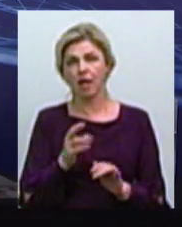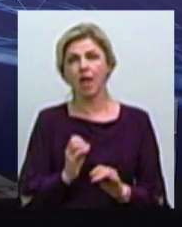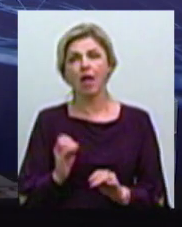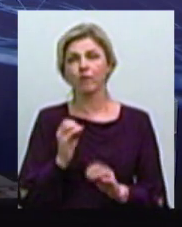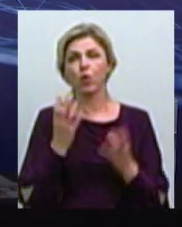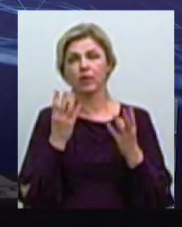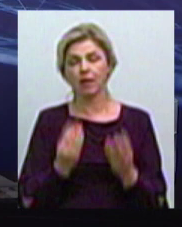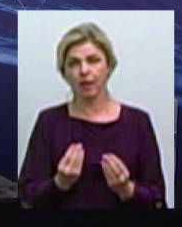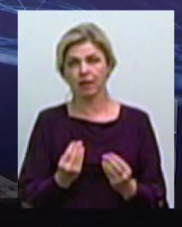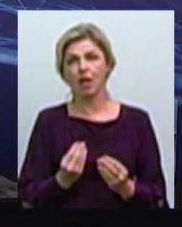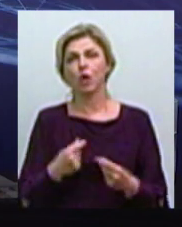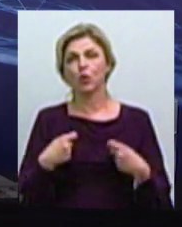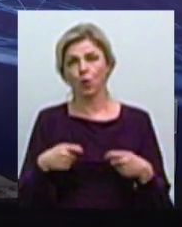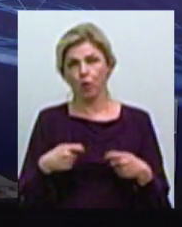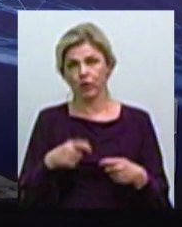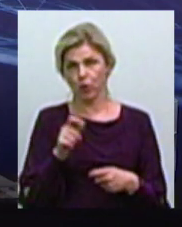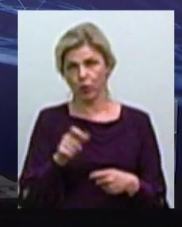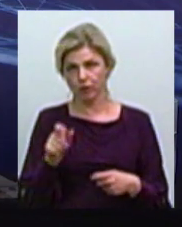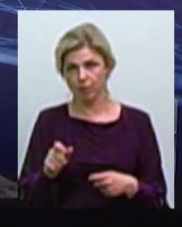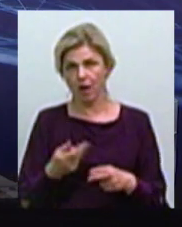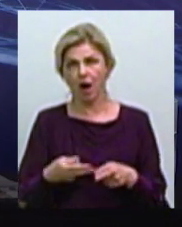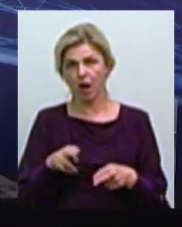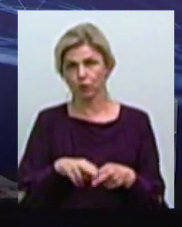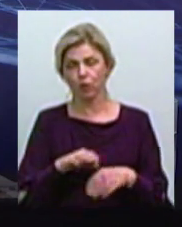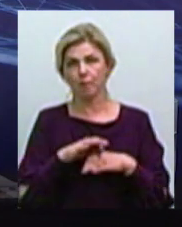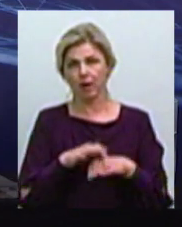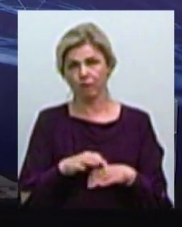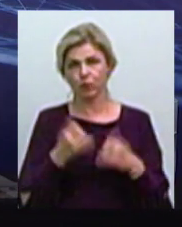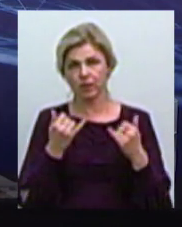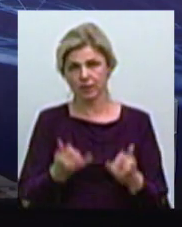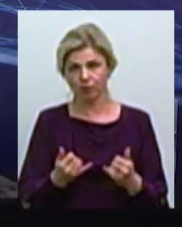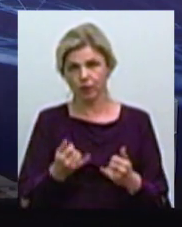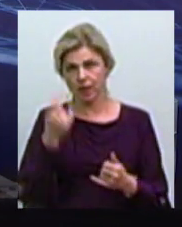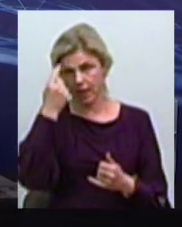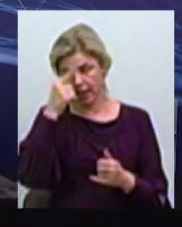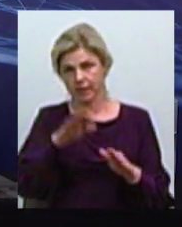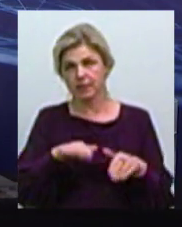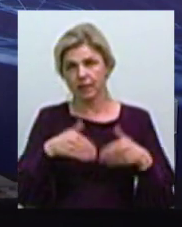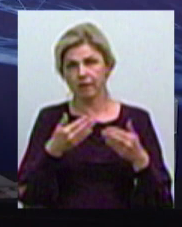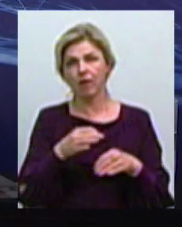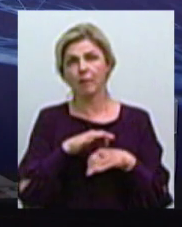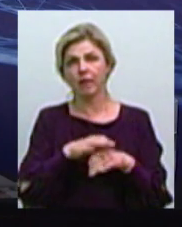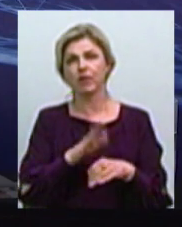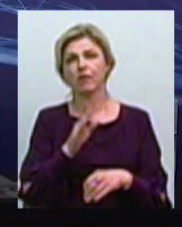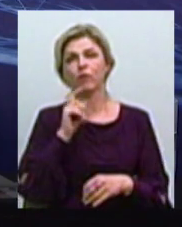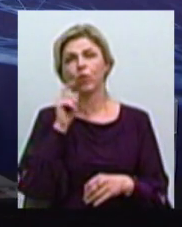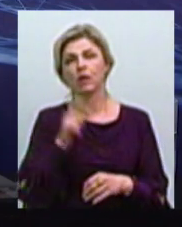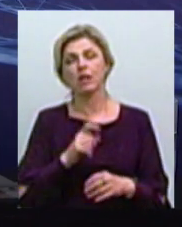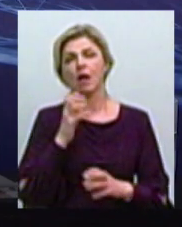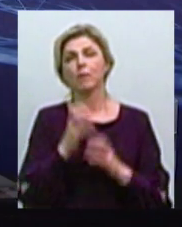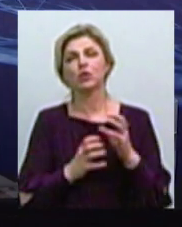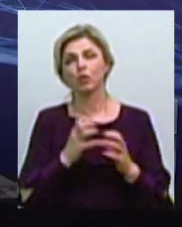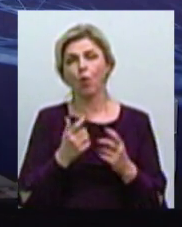людьми», которая проводится сегодня. И инициирует, и инициировала ее проведение в Украине действительно международная